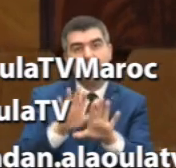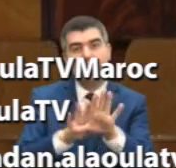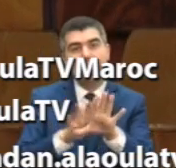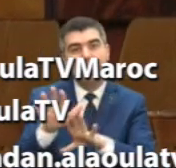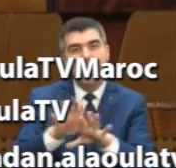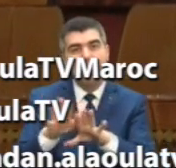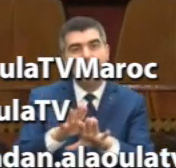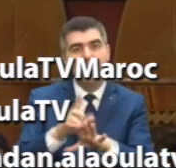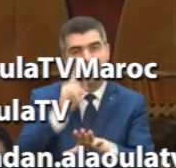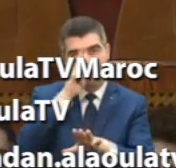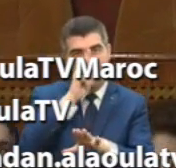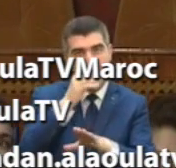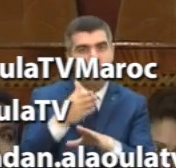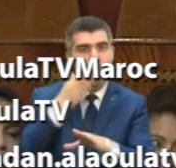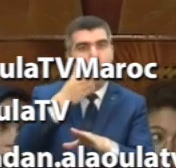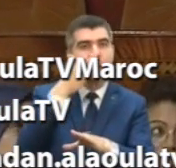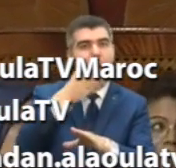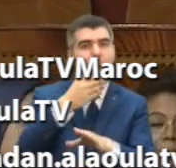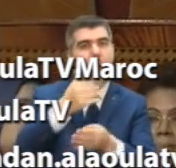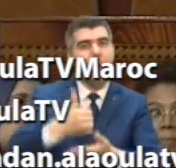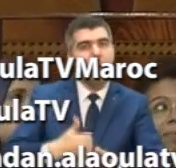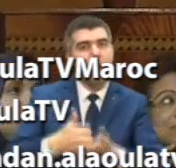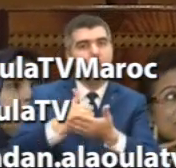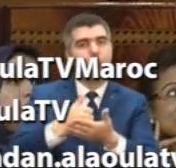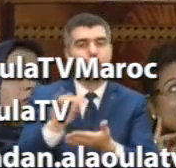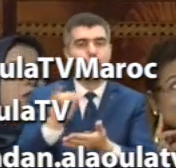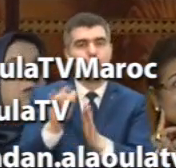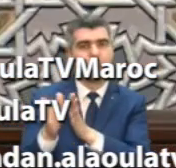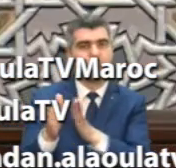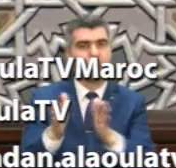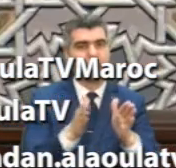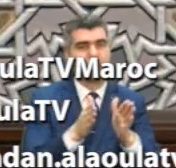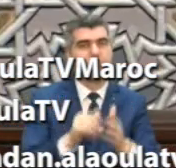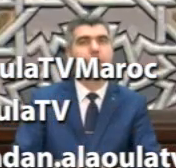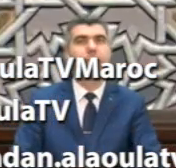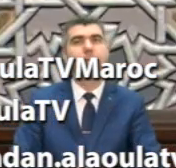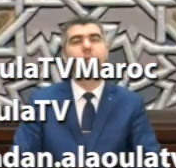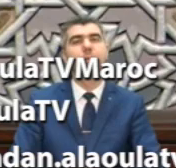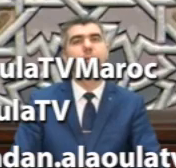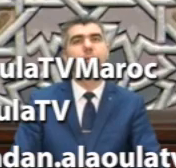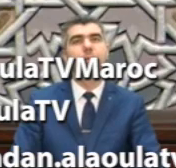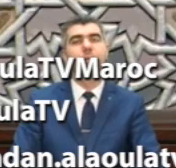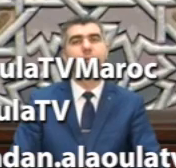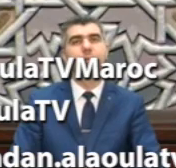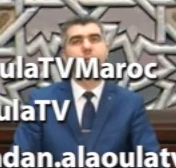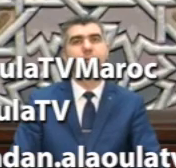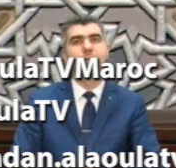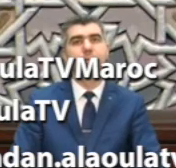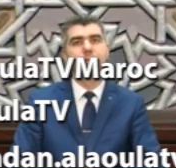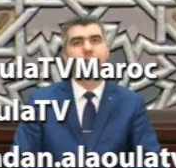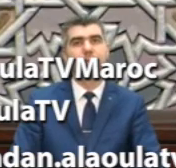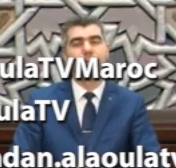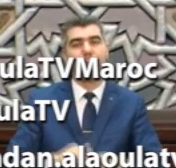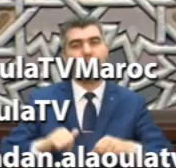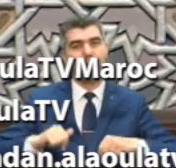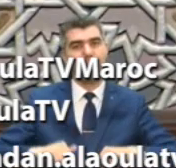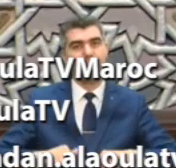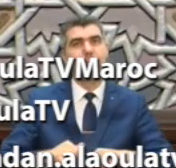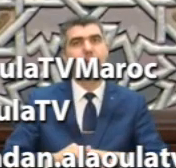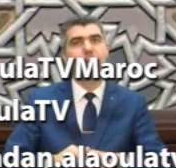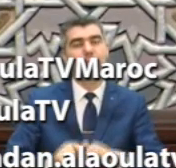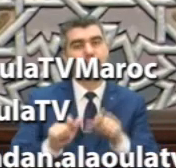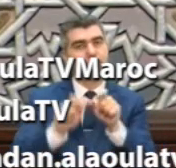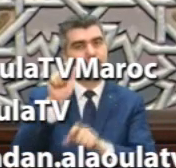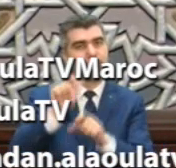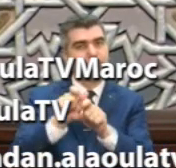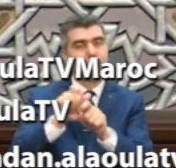المزمع اتخاذها لتنزيل هذه الاستراتيجية. شكرا. السيد الوزير محترمة، السيد النائب